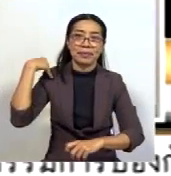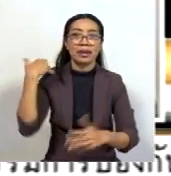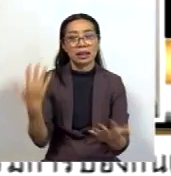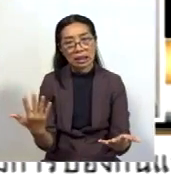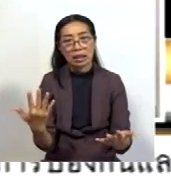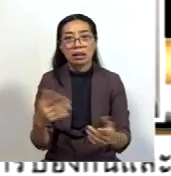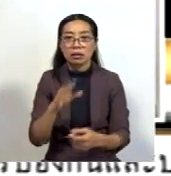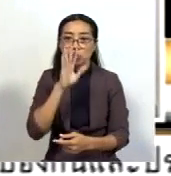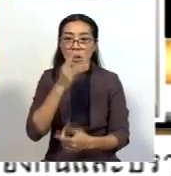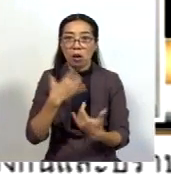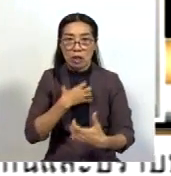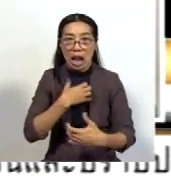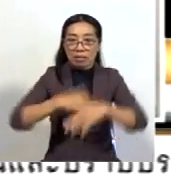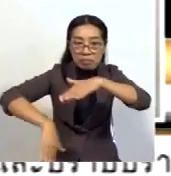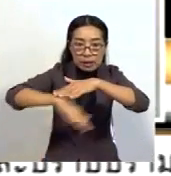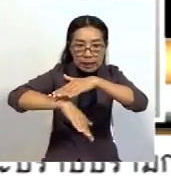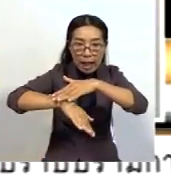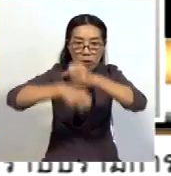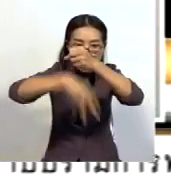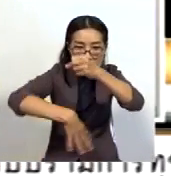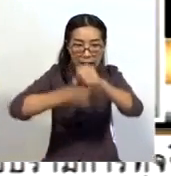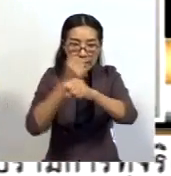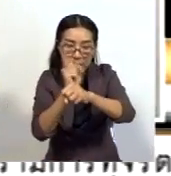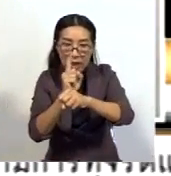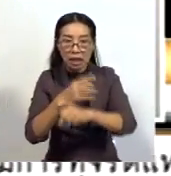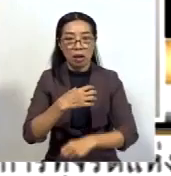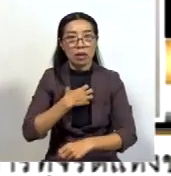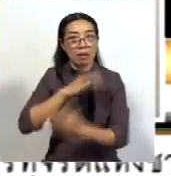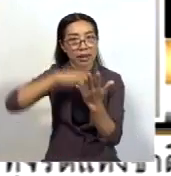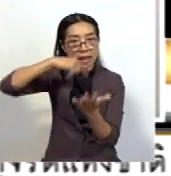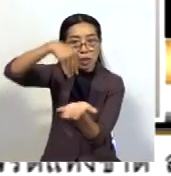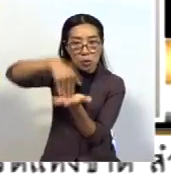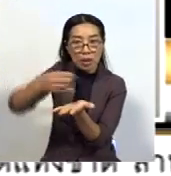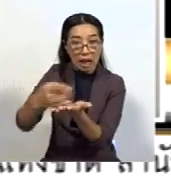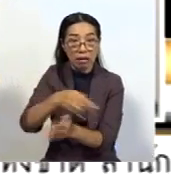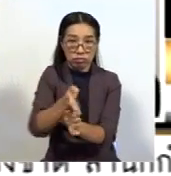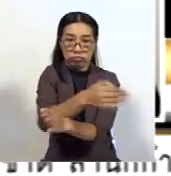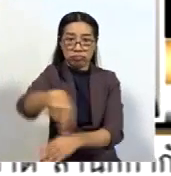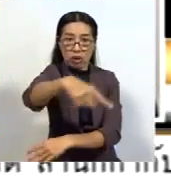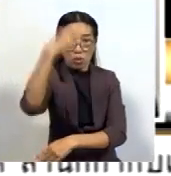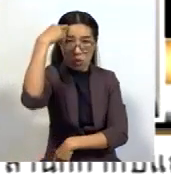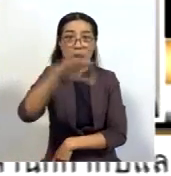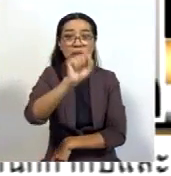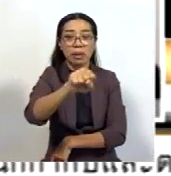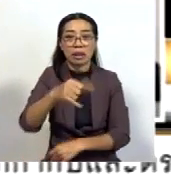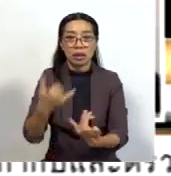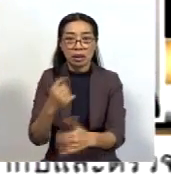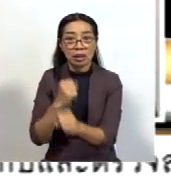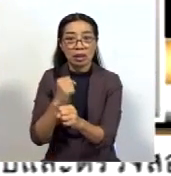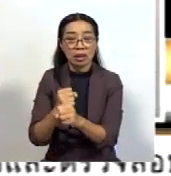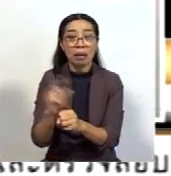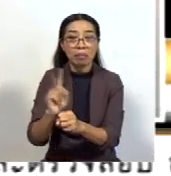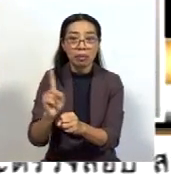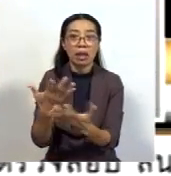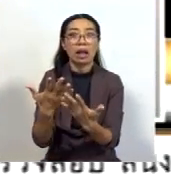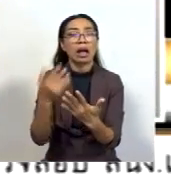ราจะต้องการจะวางพื้นฐานของเราอย่างไรไม่ว่าเราจะเป็นศูนย์กลางอย่างไรทุกคนทราบดีอยู่แล้ววันนี้เราถึงต้องทำ East West Corridor